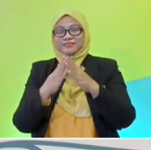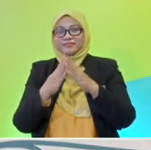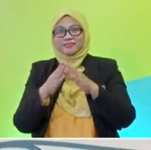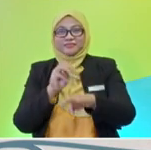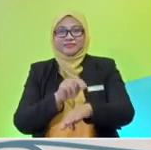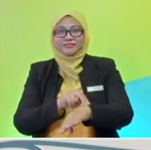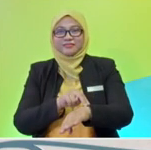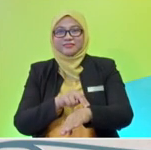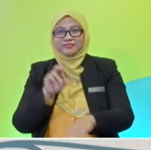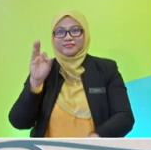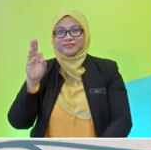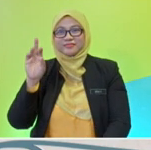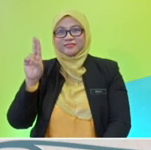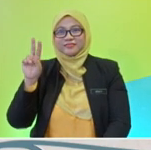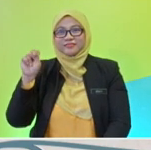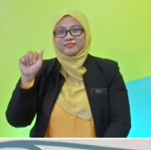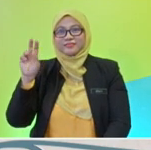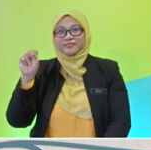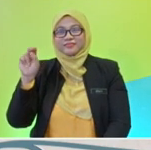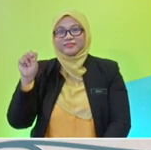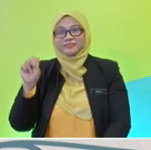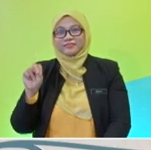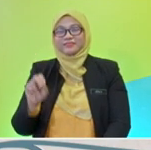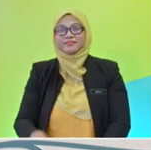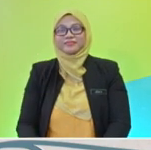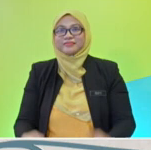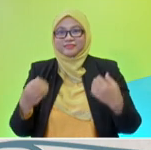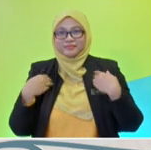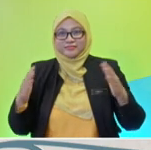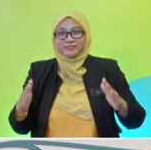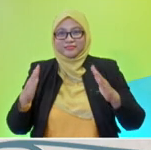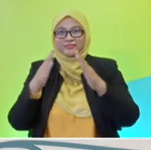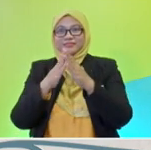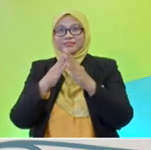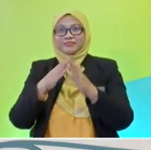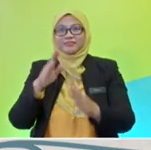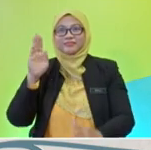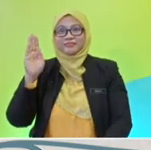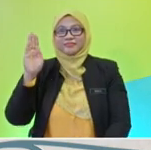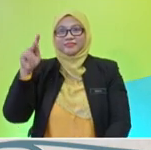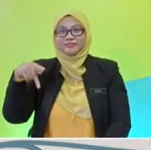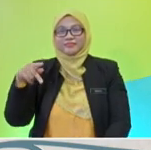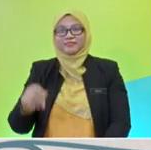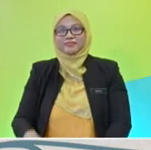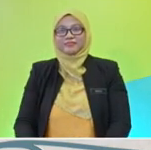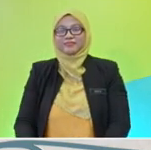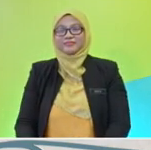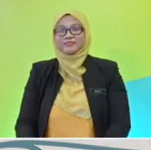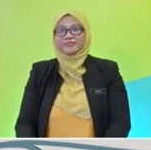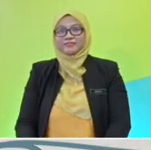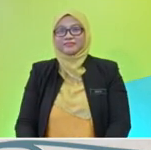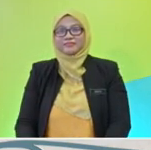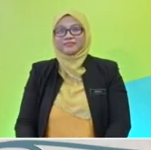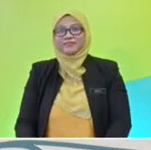Finance Candi Bukit Batu paha pada Ketiga Kerajaan Kedah tua seterusnya candi ponaga pada Kerajaan